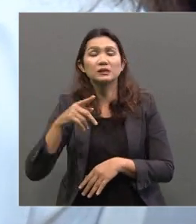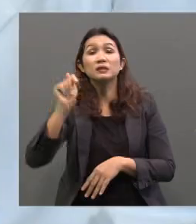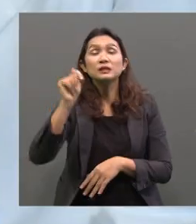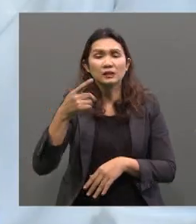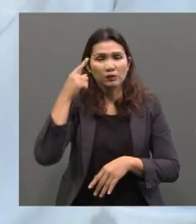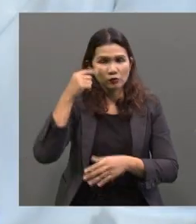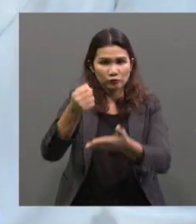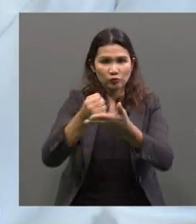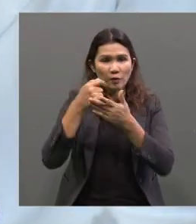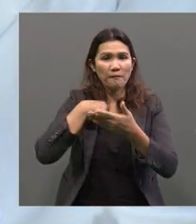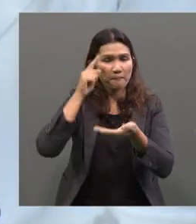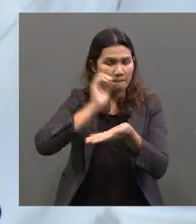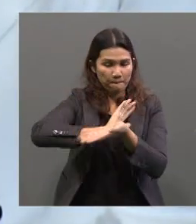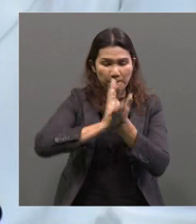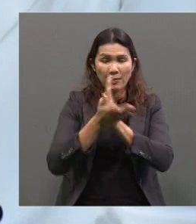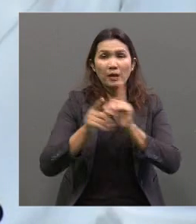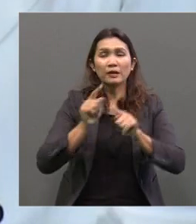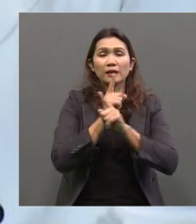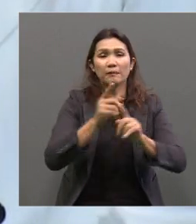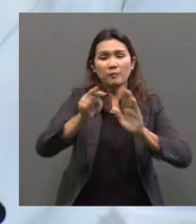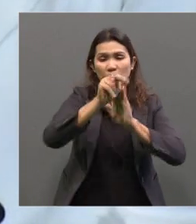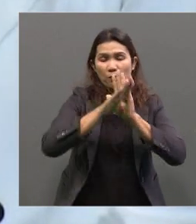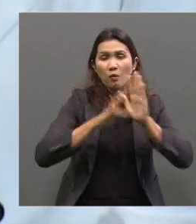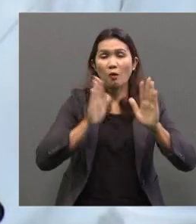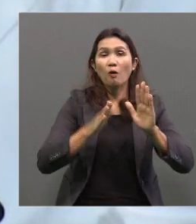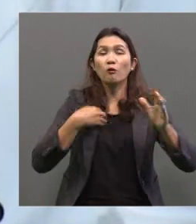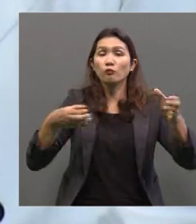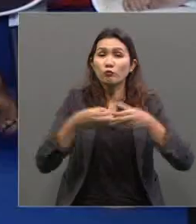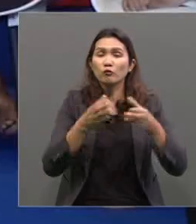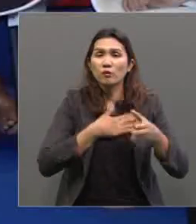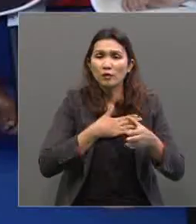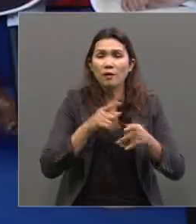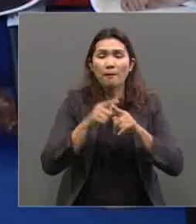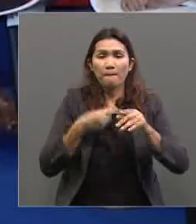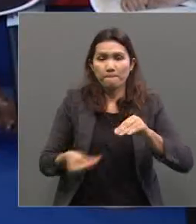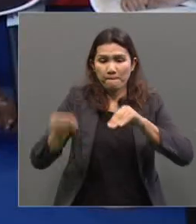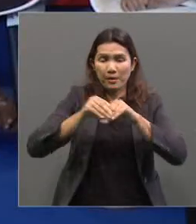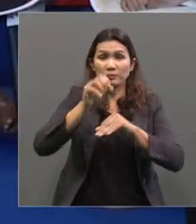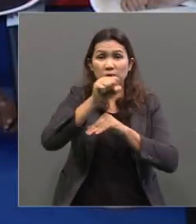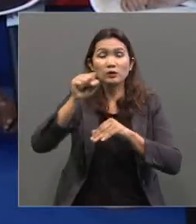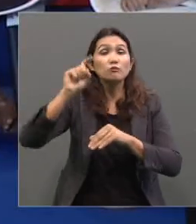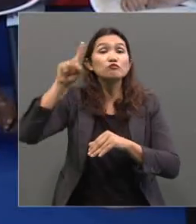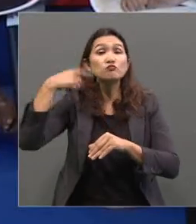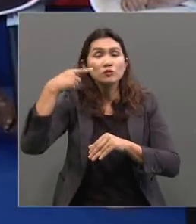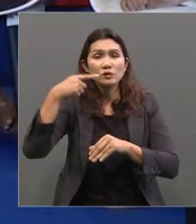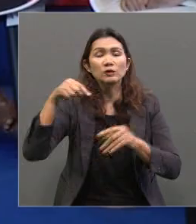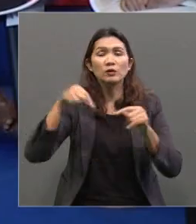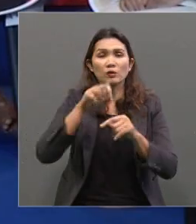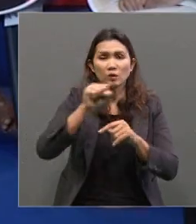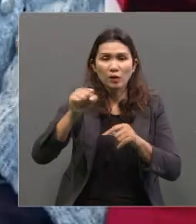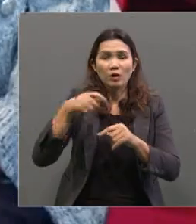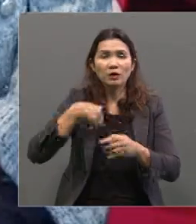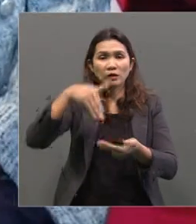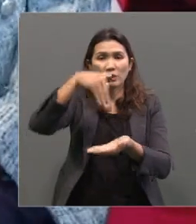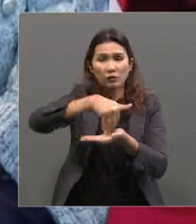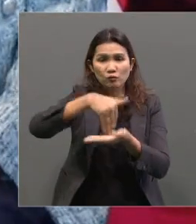เปลี่ยนแปลงประเทศผ่านนโยบายของพรรคนะคะอย่างเช่นการเพิ่มจำนวนส.ส.หญิงในสภาค่ะตั้งศูนย์พัฒนาศักยภา